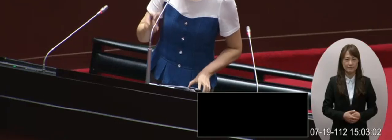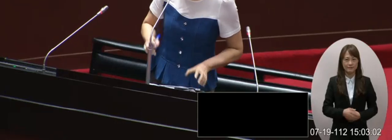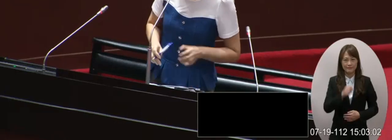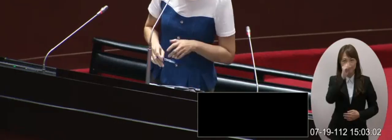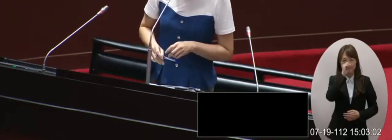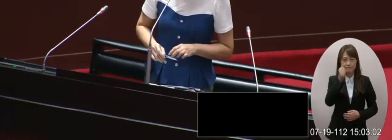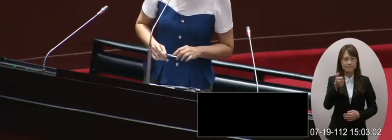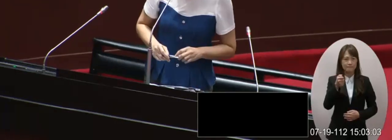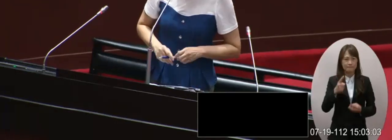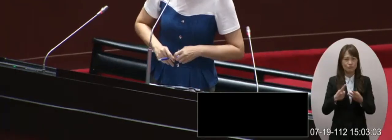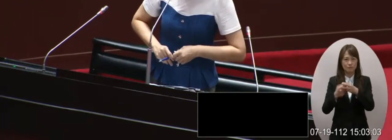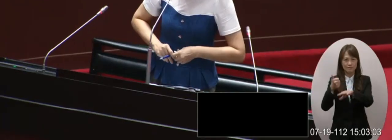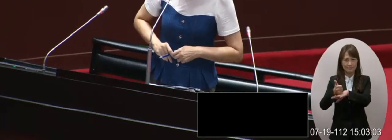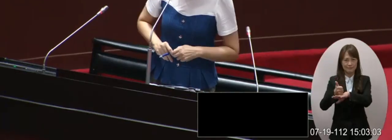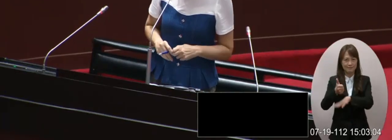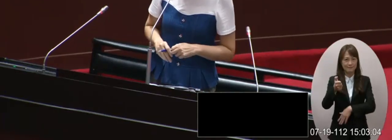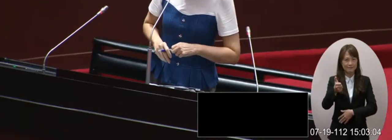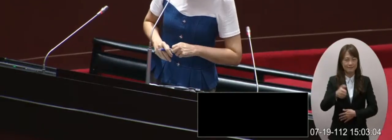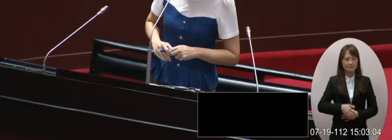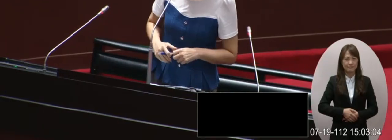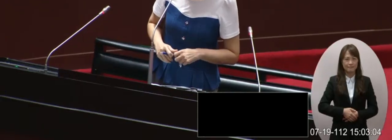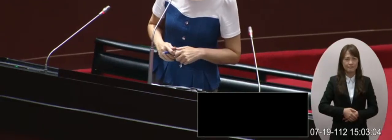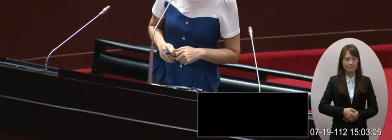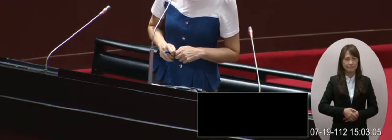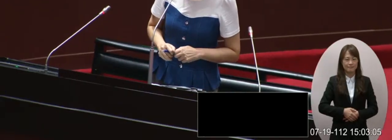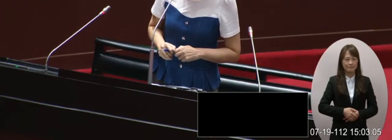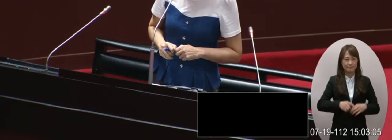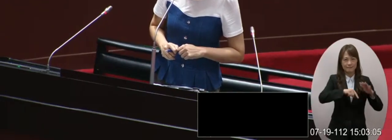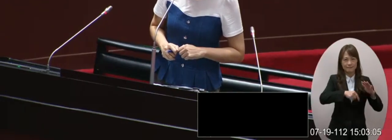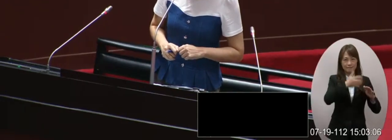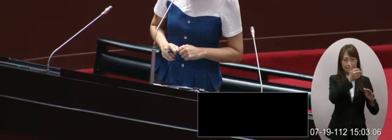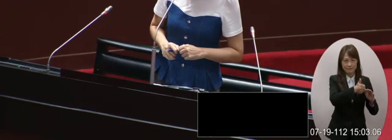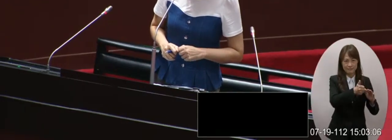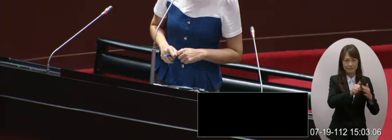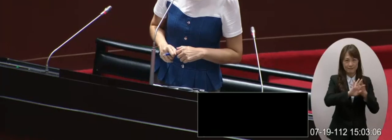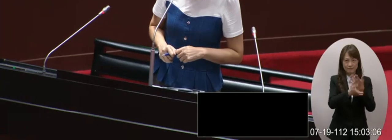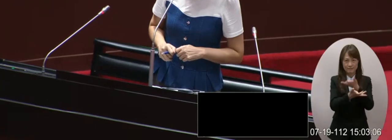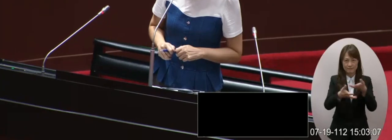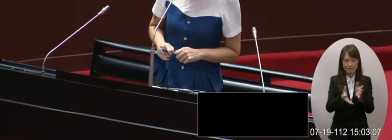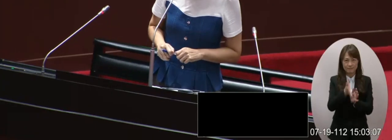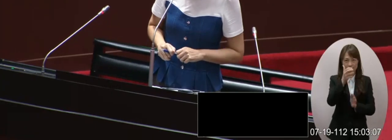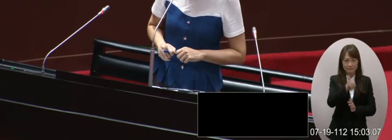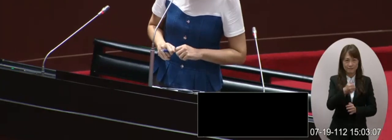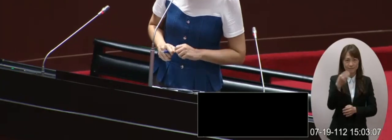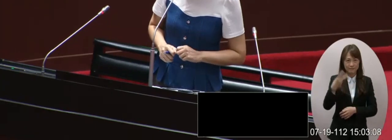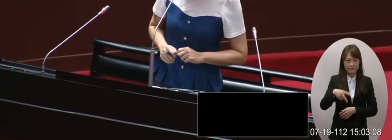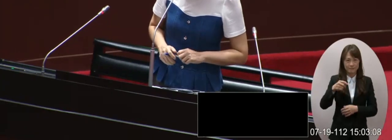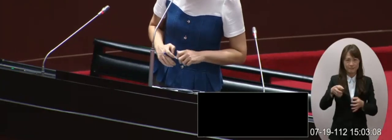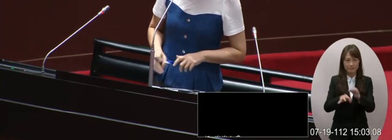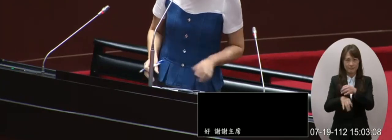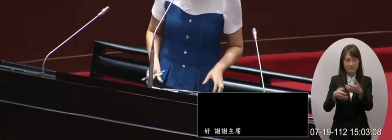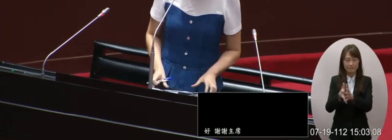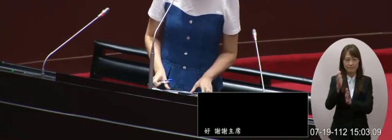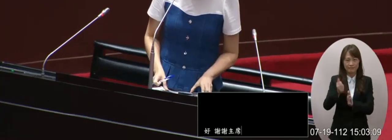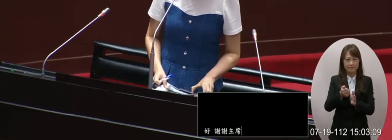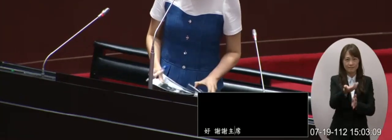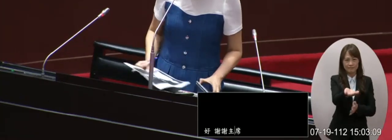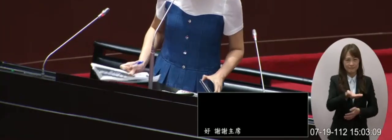好，谢谢主席。我请院长、还有外交部长以及经济部长。